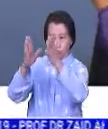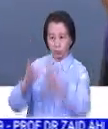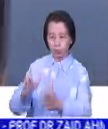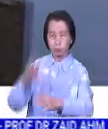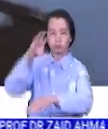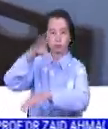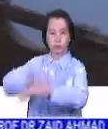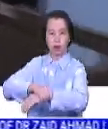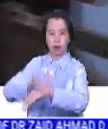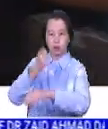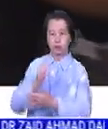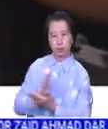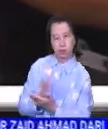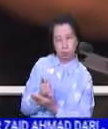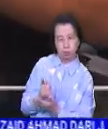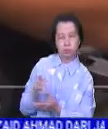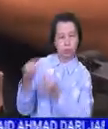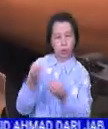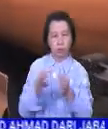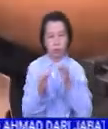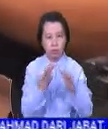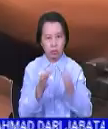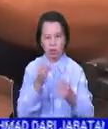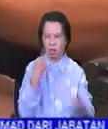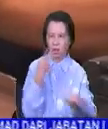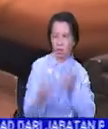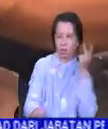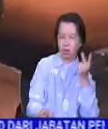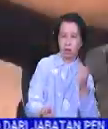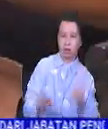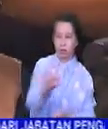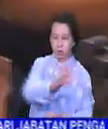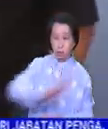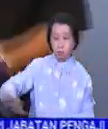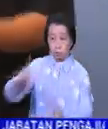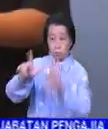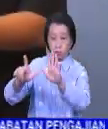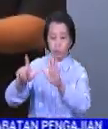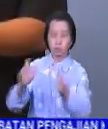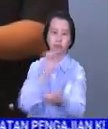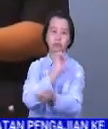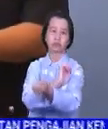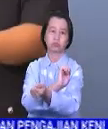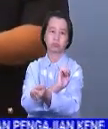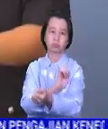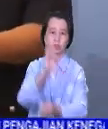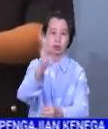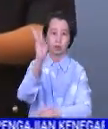terbabit ditahan kerana disyaki memberi keterangan bercanggah. Kesemua suspek tersebut telah direman